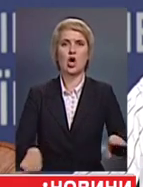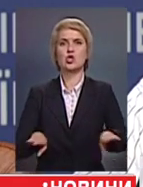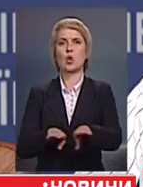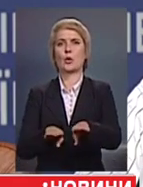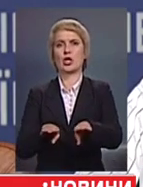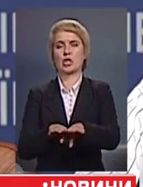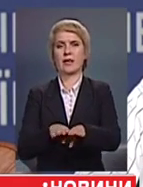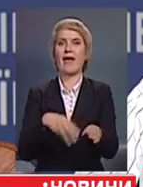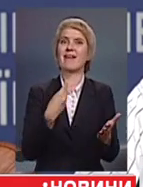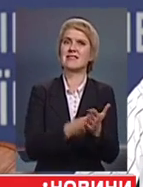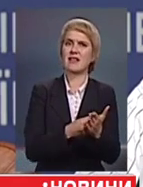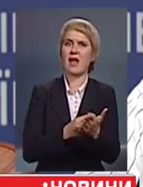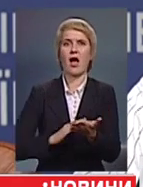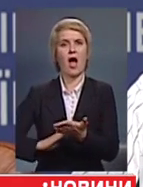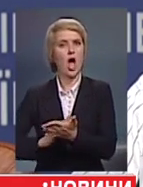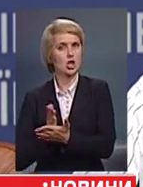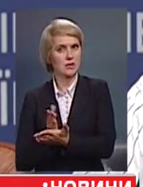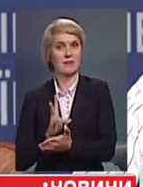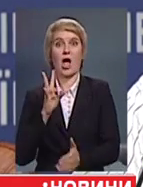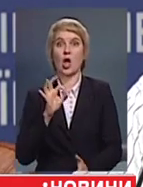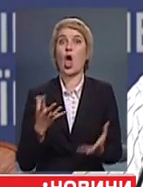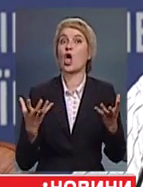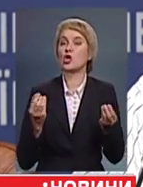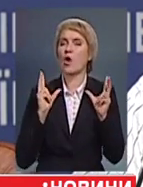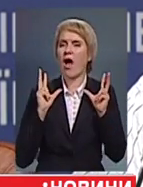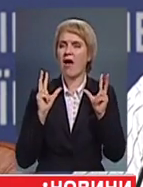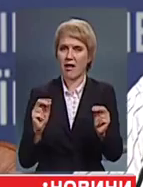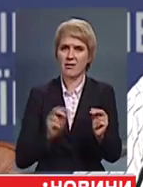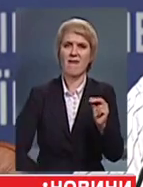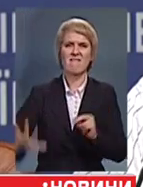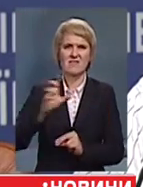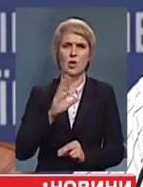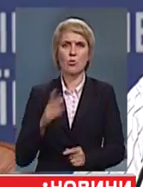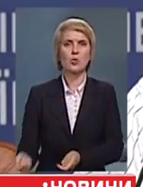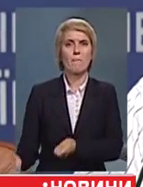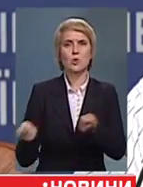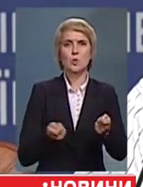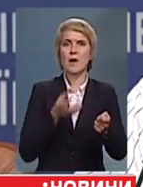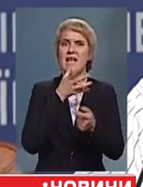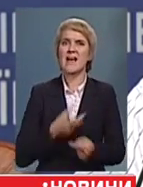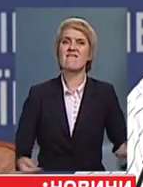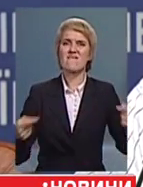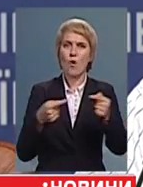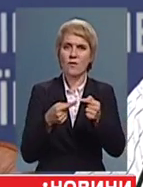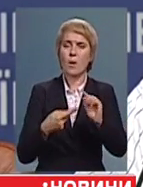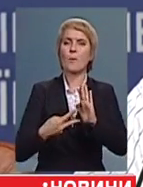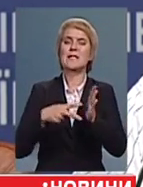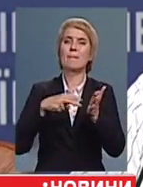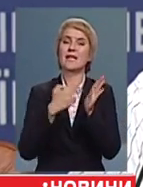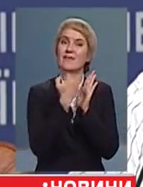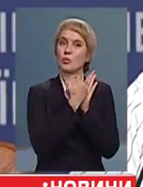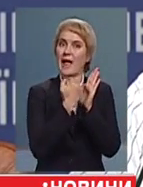ціна-качество, но і ще гарантія того, що все буде поступати вовремя по запланованому графіку, і ми не